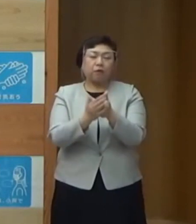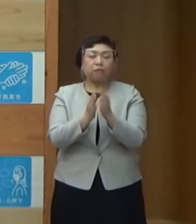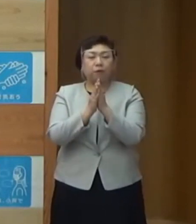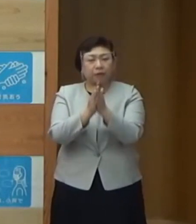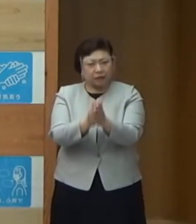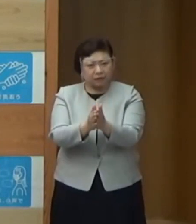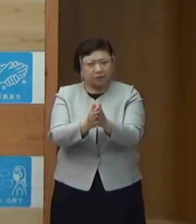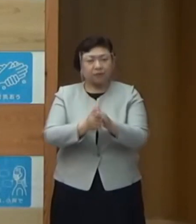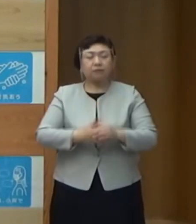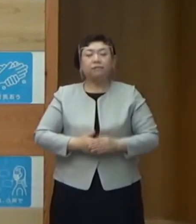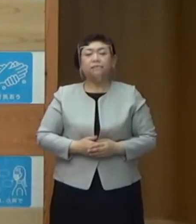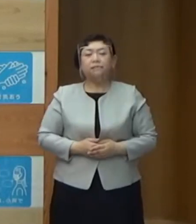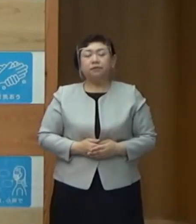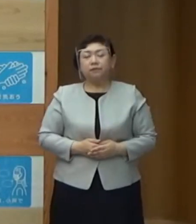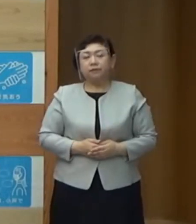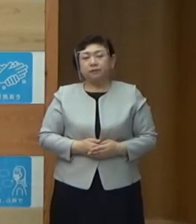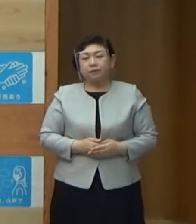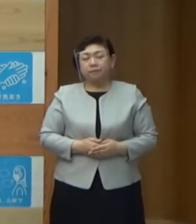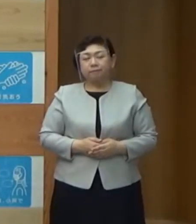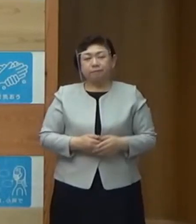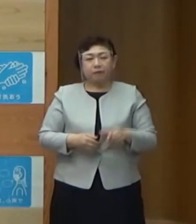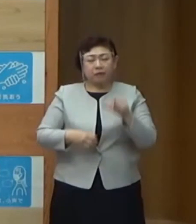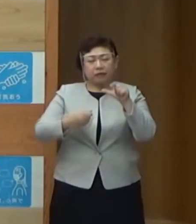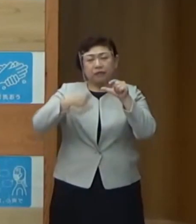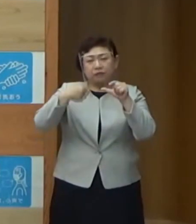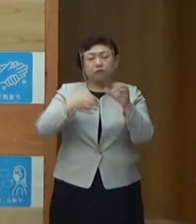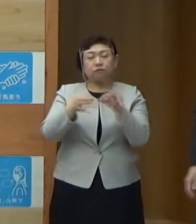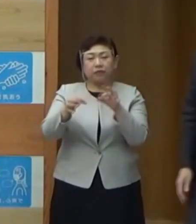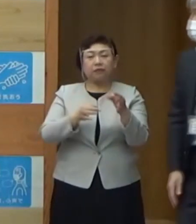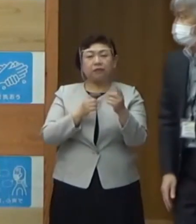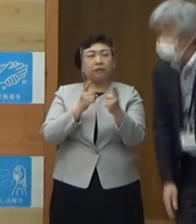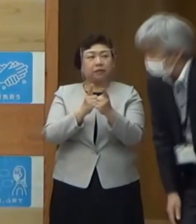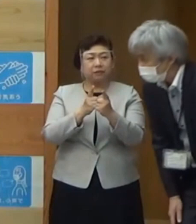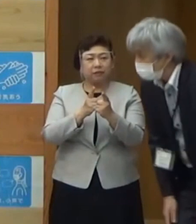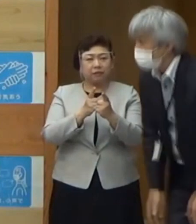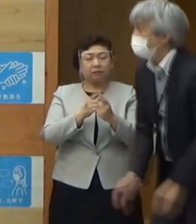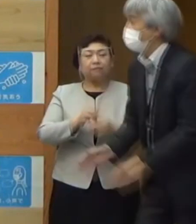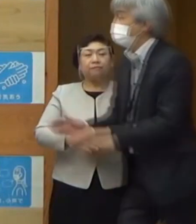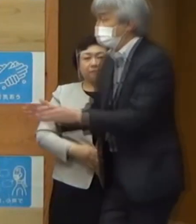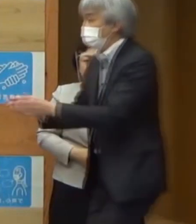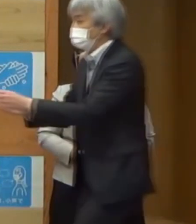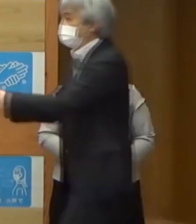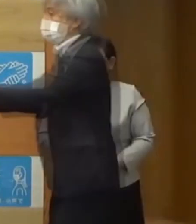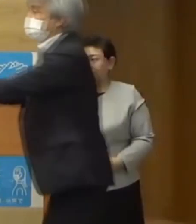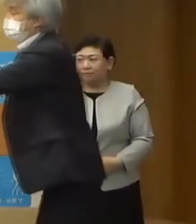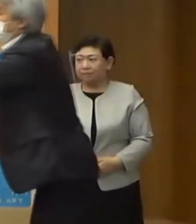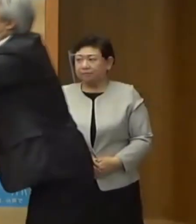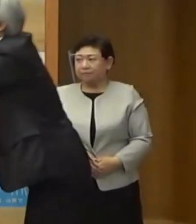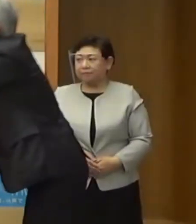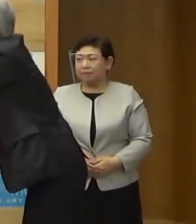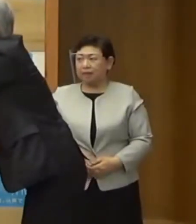をお願い申し上げます。飲食店などの皆様には、